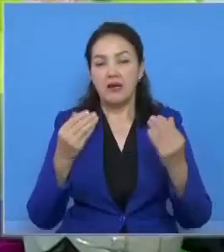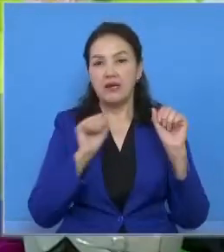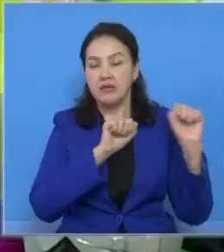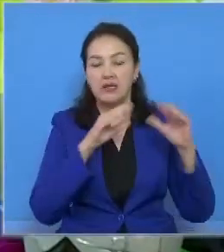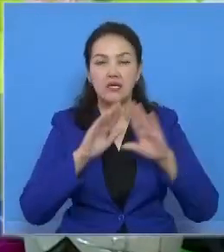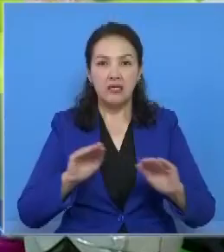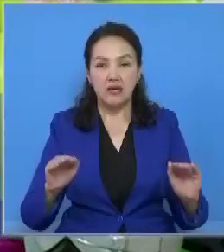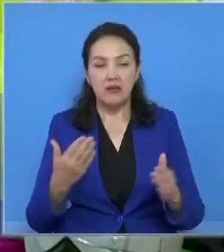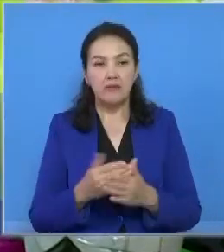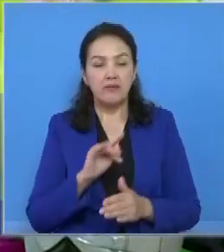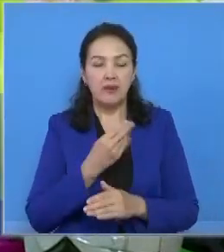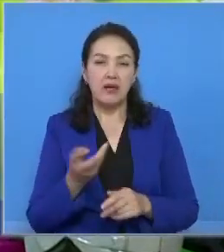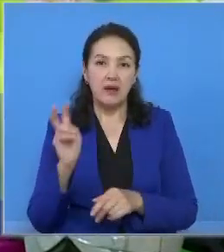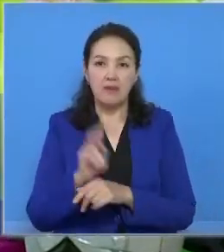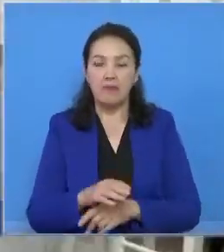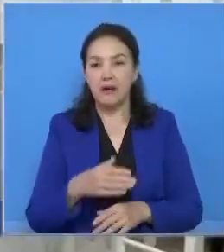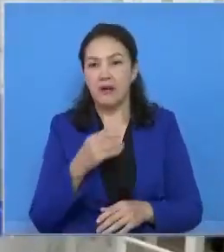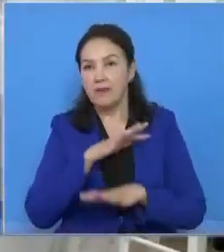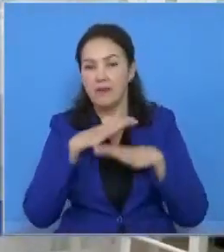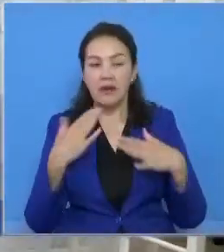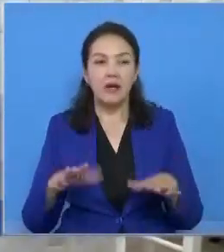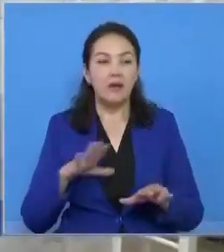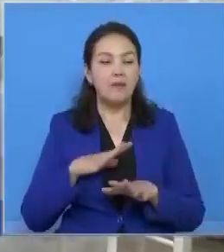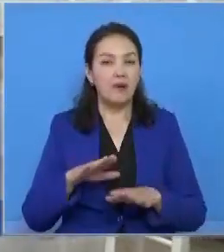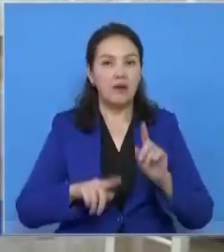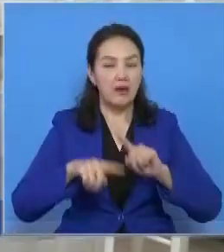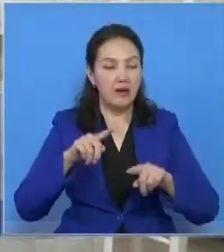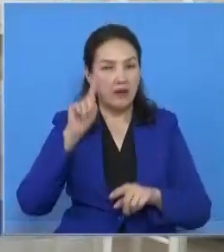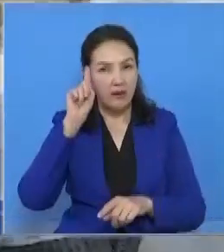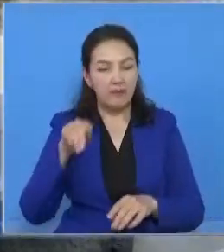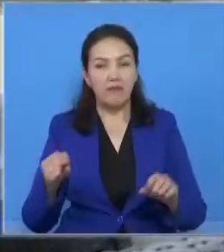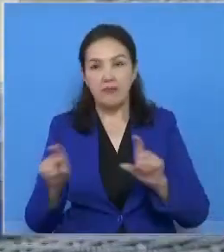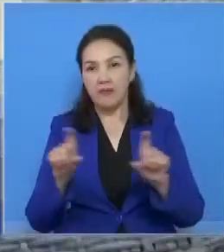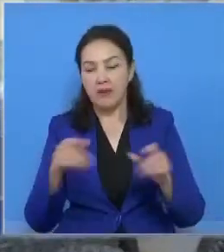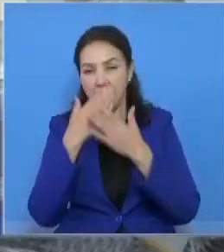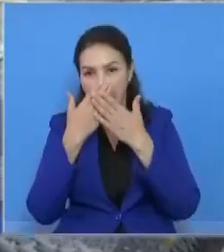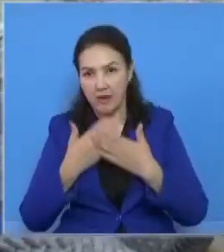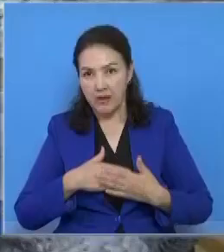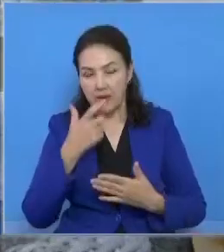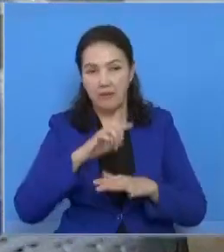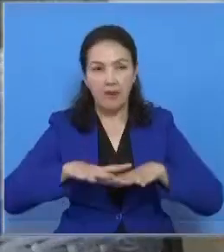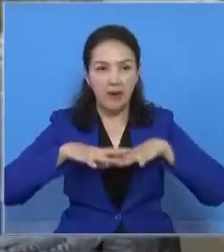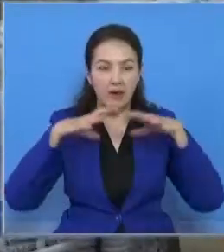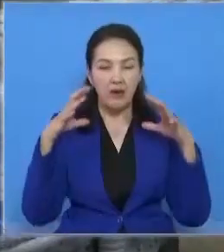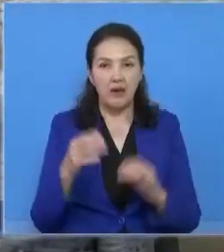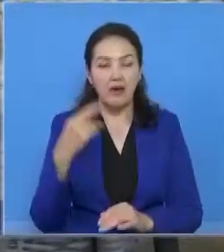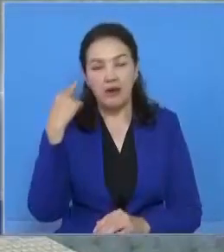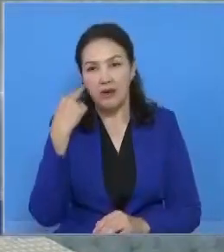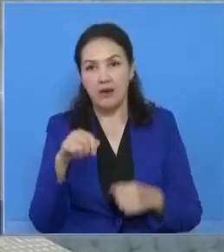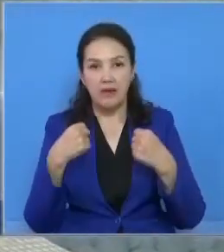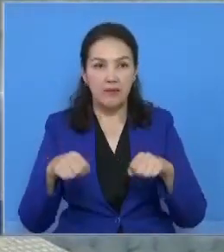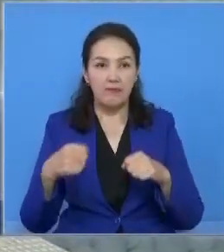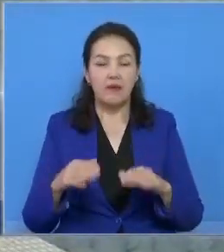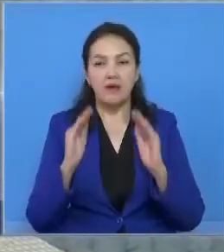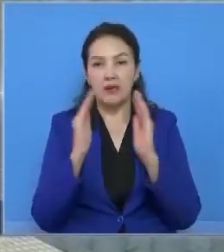защиты детей». Маленьких посетителей было немало, ведь многим родителям известен магазин. Он полюбился своим большим ассортиментом качественных товаров